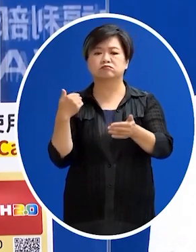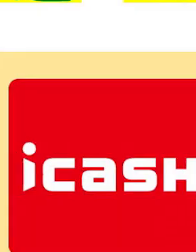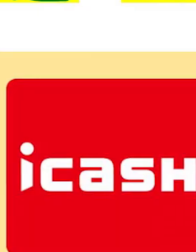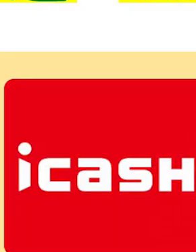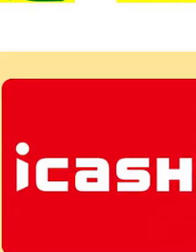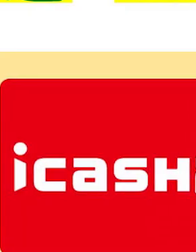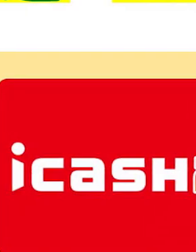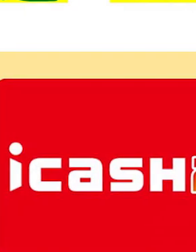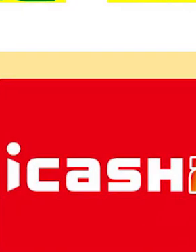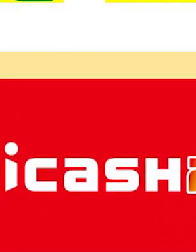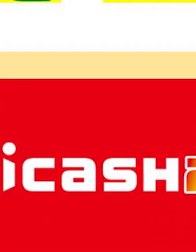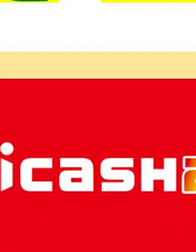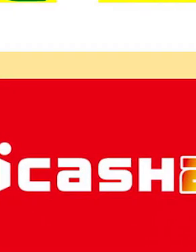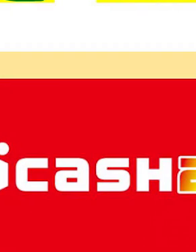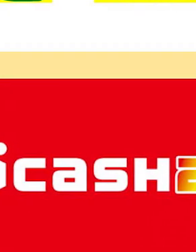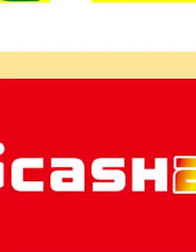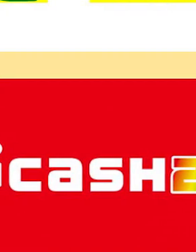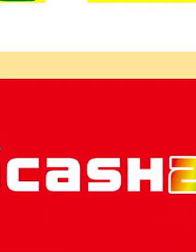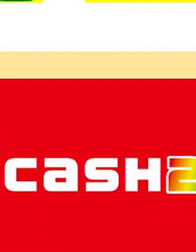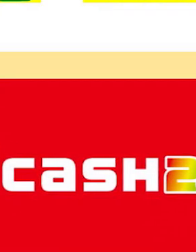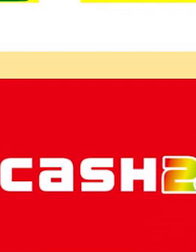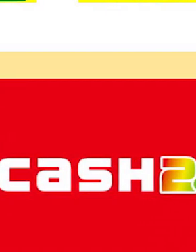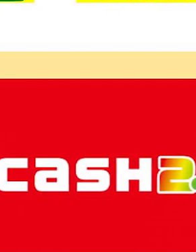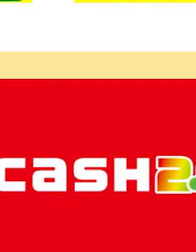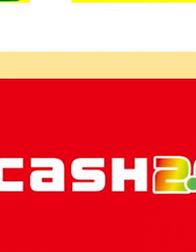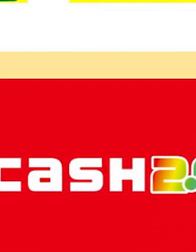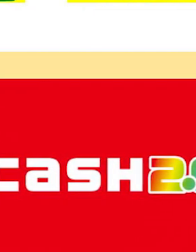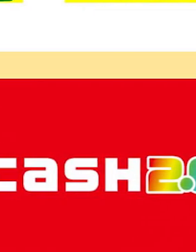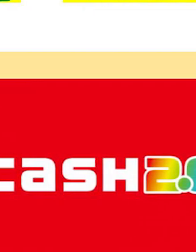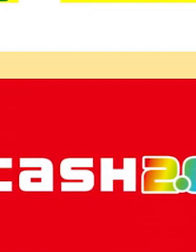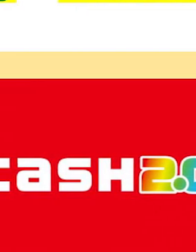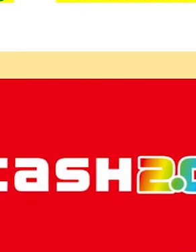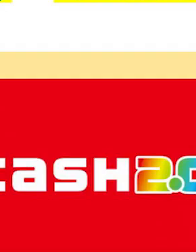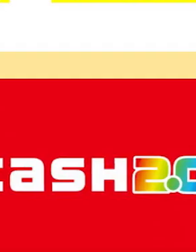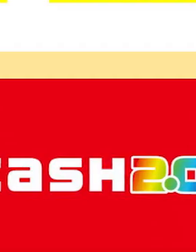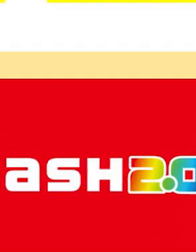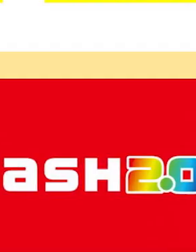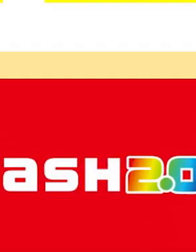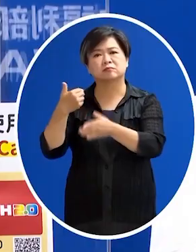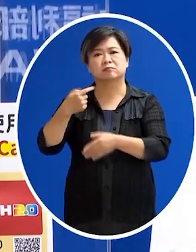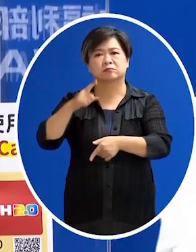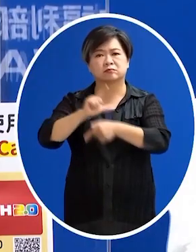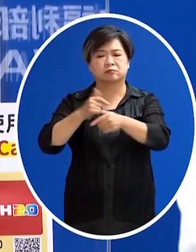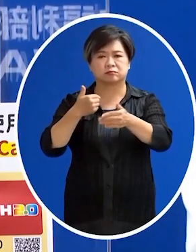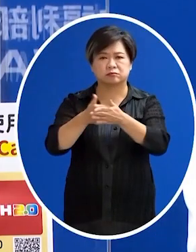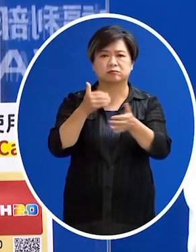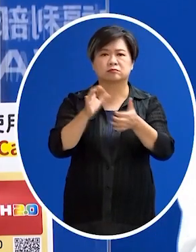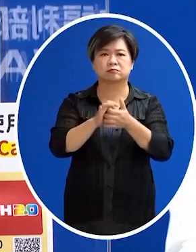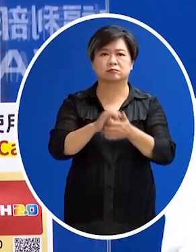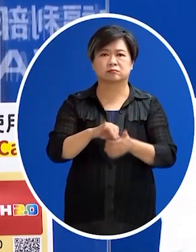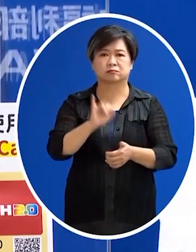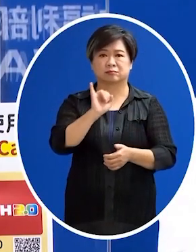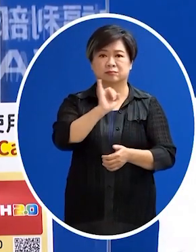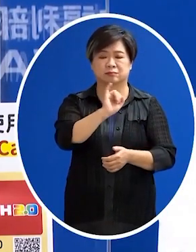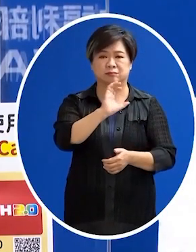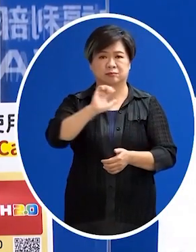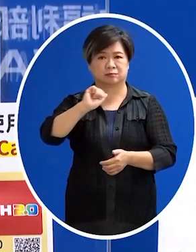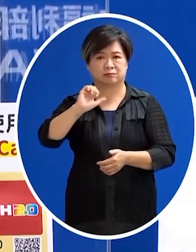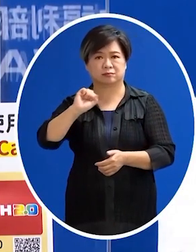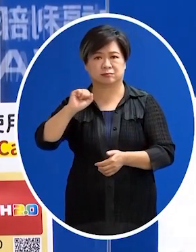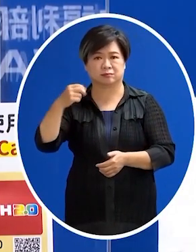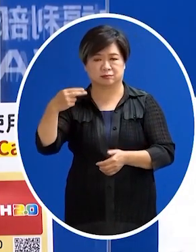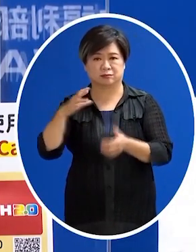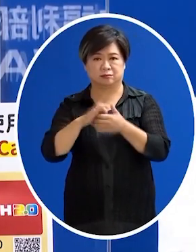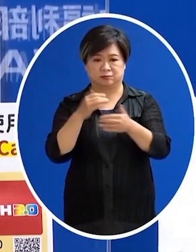那我们3个电子票证，现在在台湾的3个电子票证，悠游卡、一卡通跟 iCash， 其实它都有记名的这